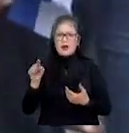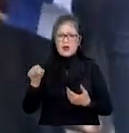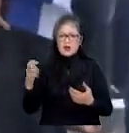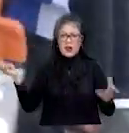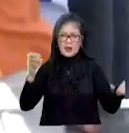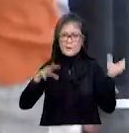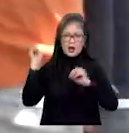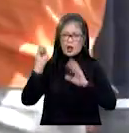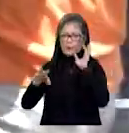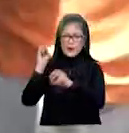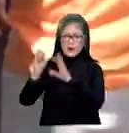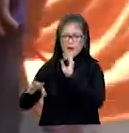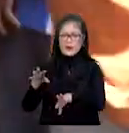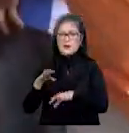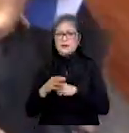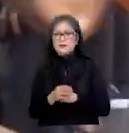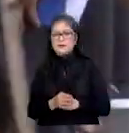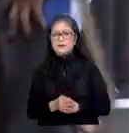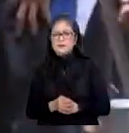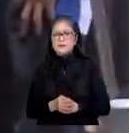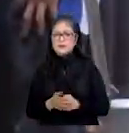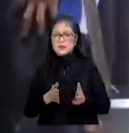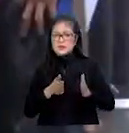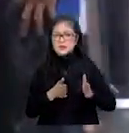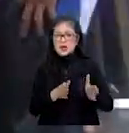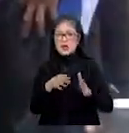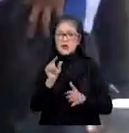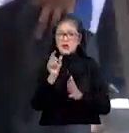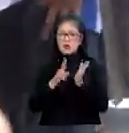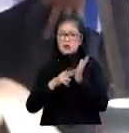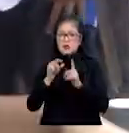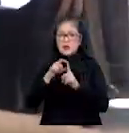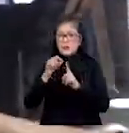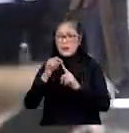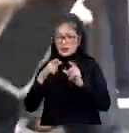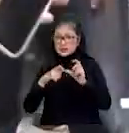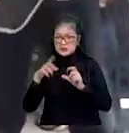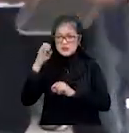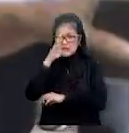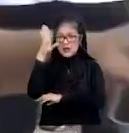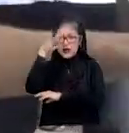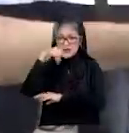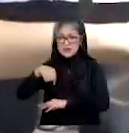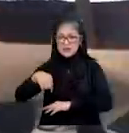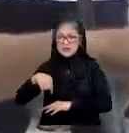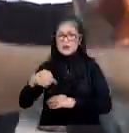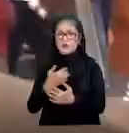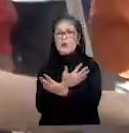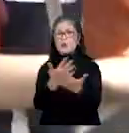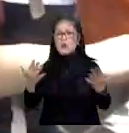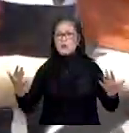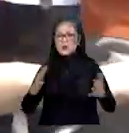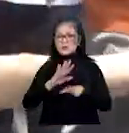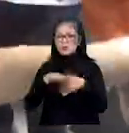batu. Sementara itu untuk di Jalan Urip Sumoharjo ini sendiri siang hari ini memang masa ini mengambil hampir